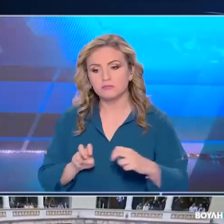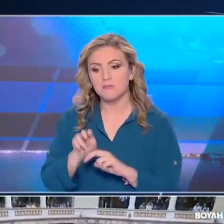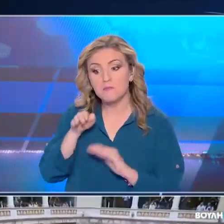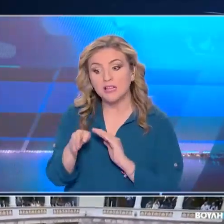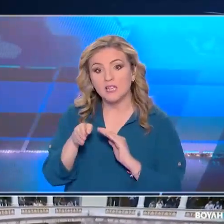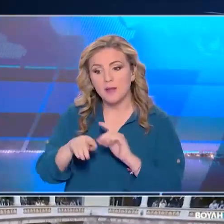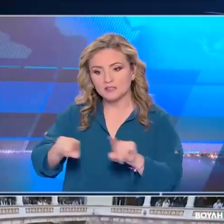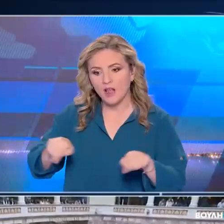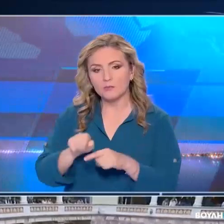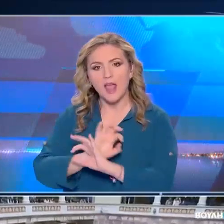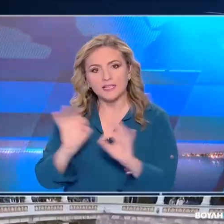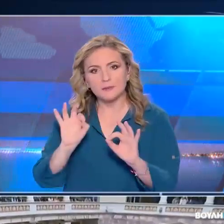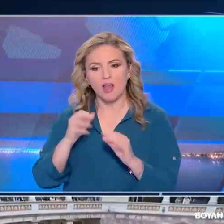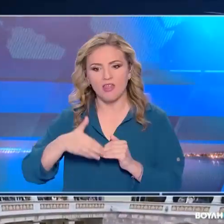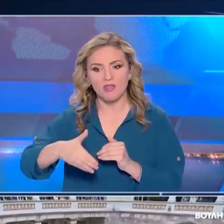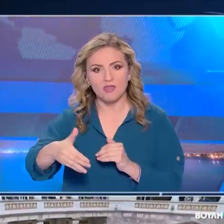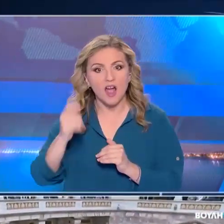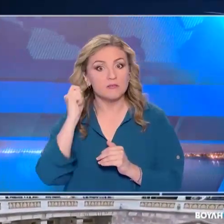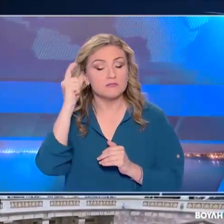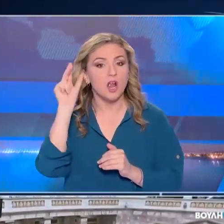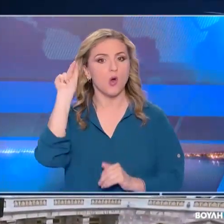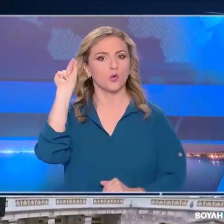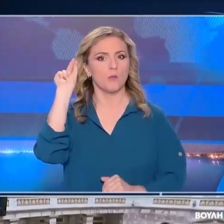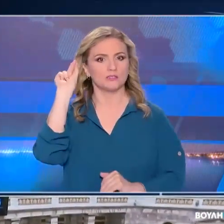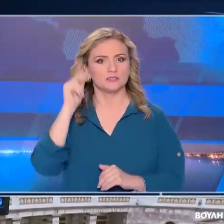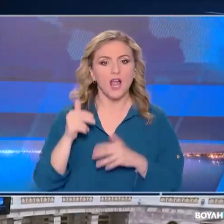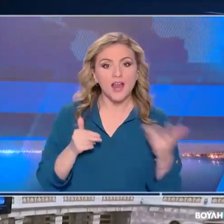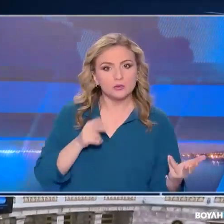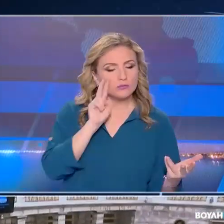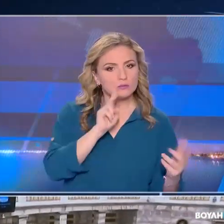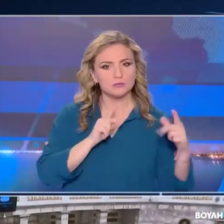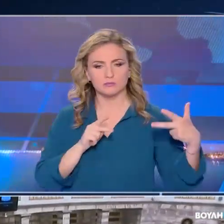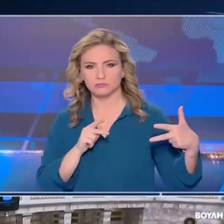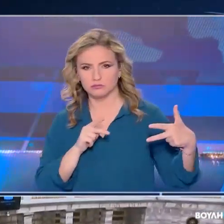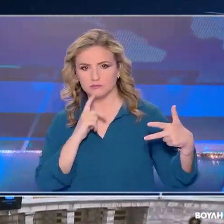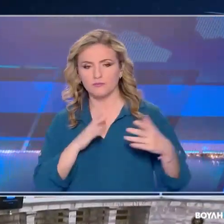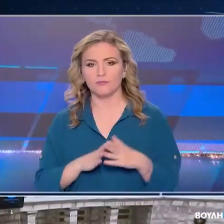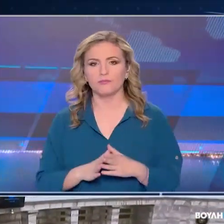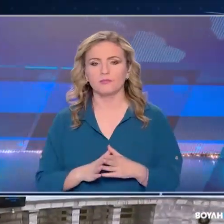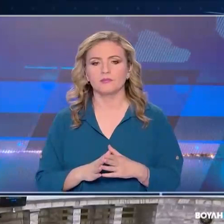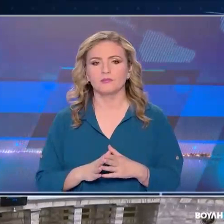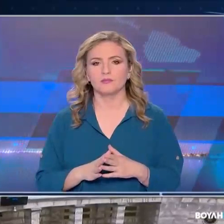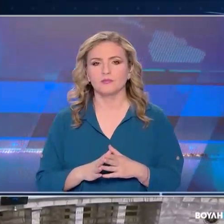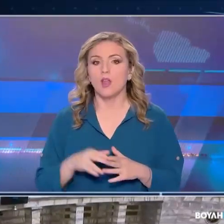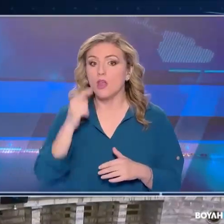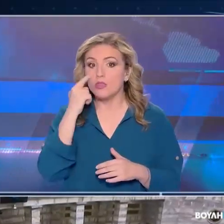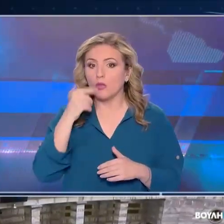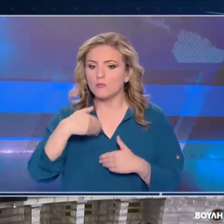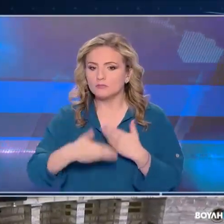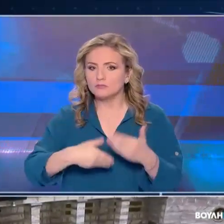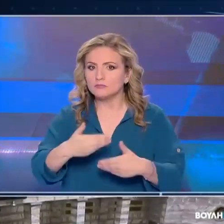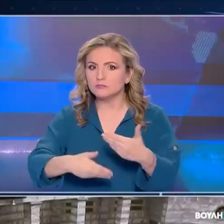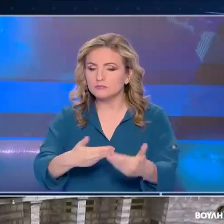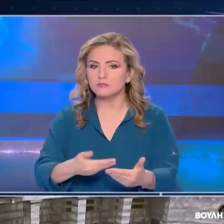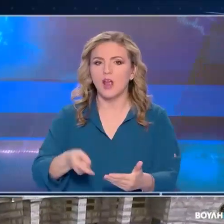να ξεκινήσει η ορκομοσία. Είπαμε λοιπόν για τον κύριο Κακλαμάνη. Να δούμε λίγο και για τα ακριβώς τι θα ακολουθήσει.